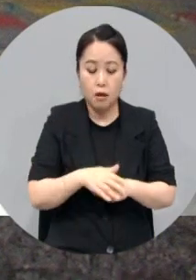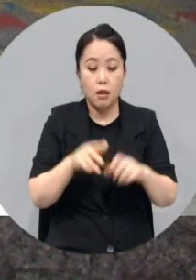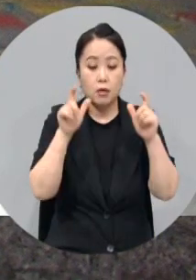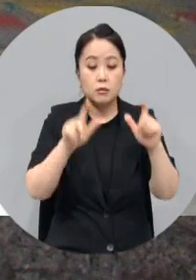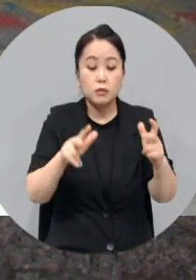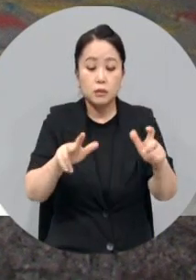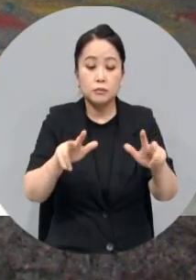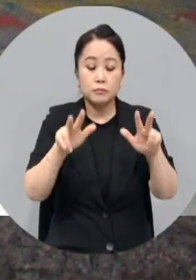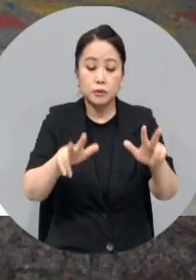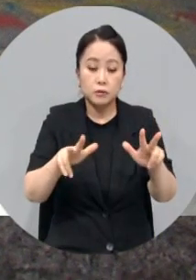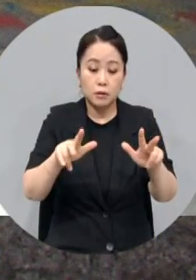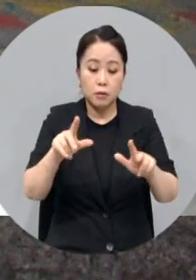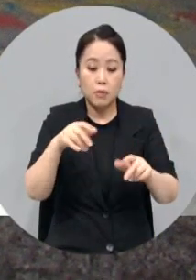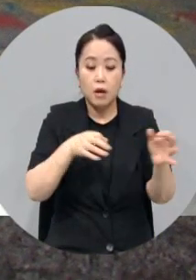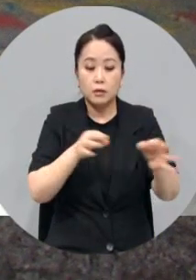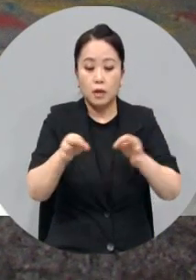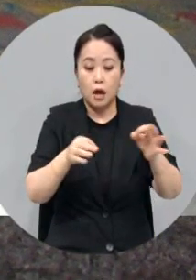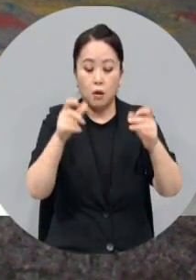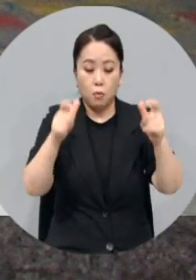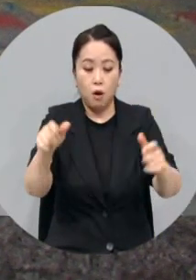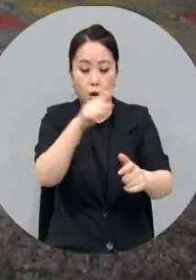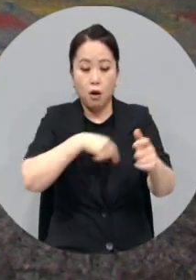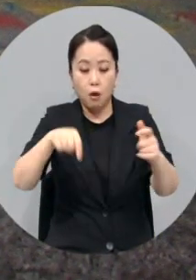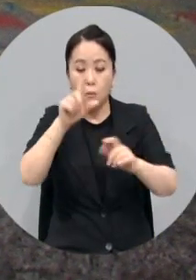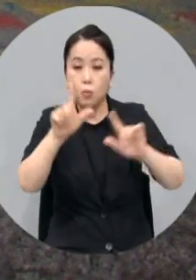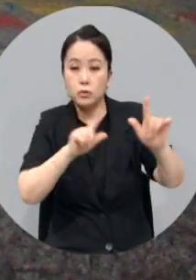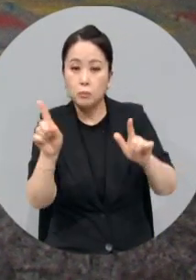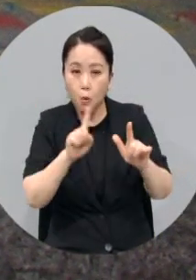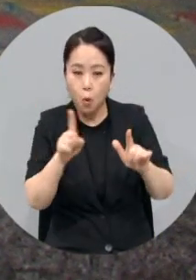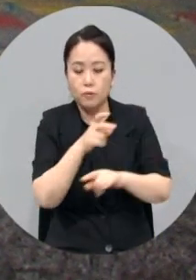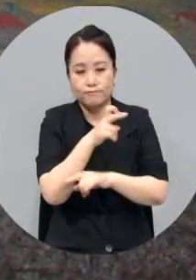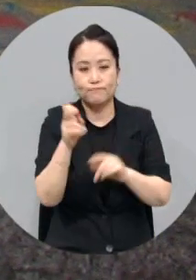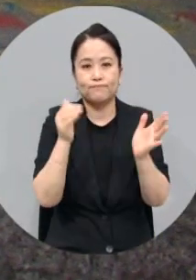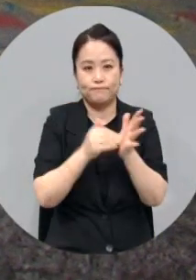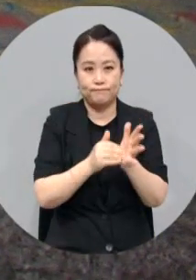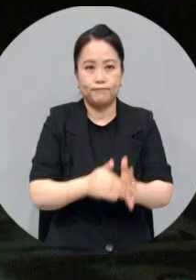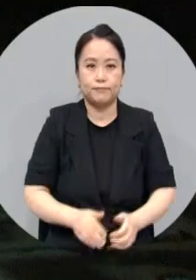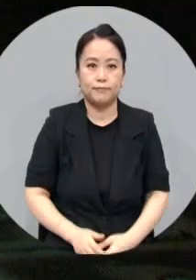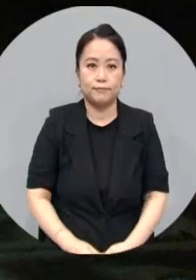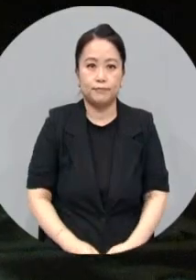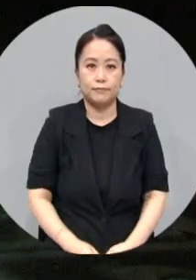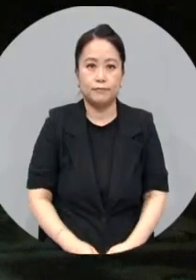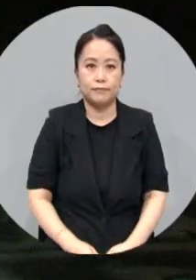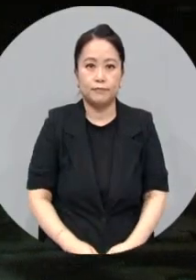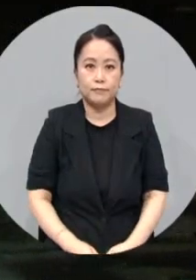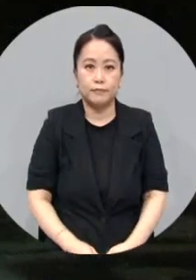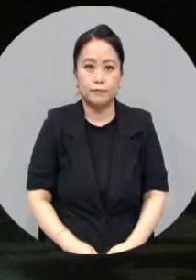상권 어떤 모습일까요? 현지호 기자가 현장 취재했습니다.